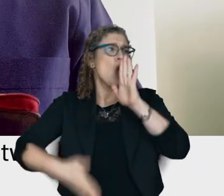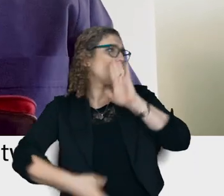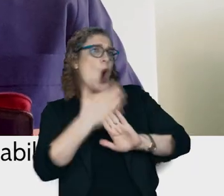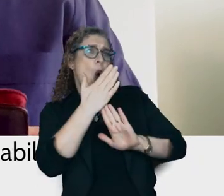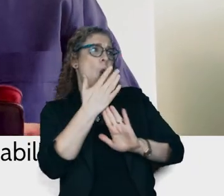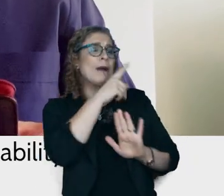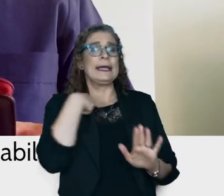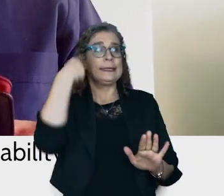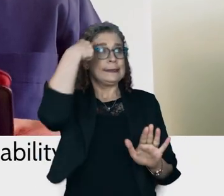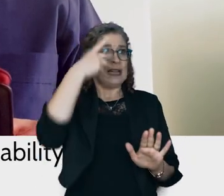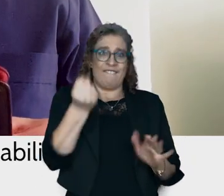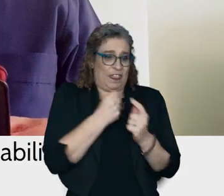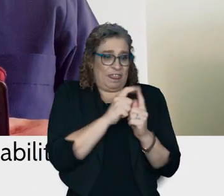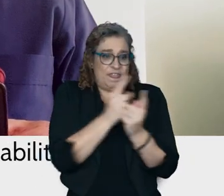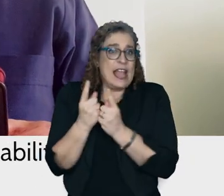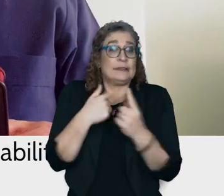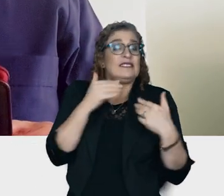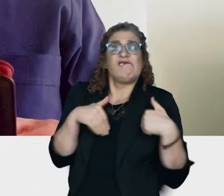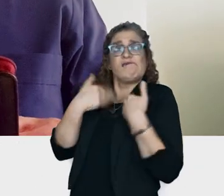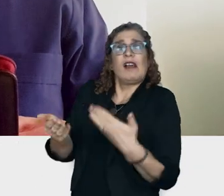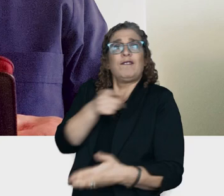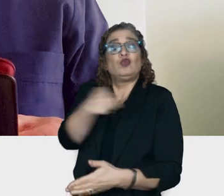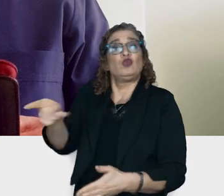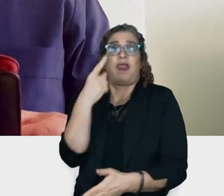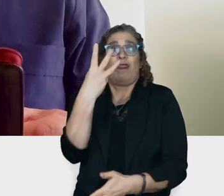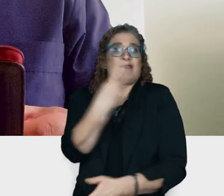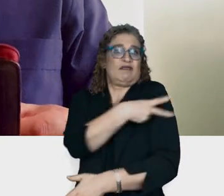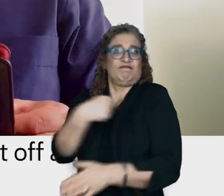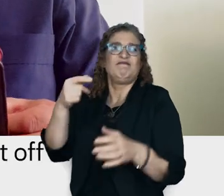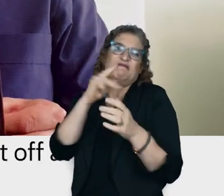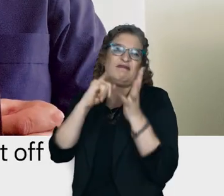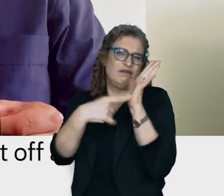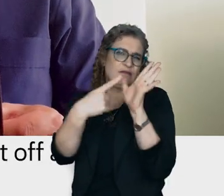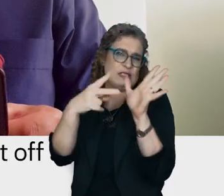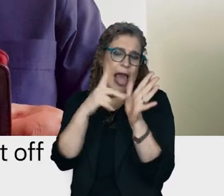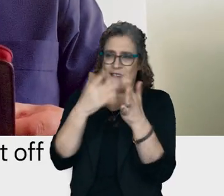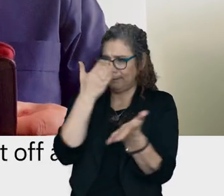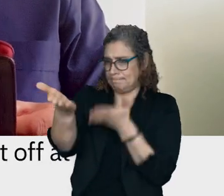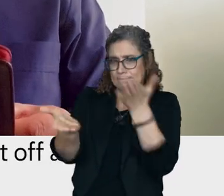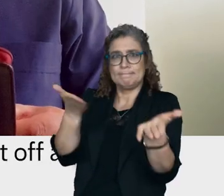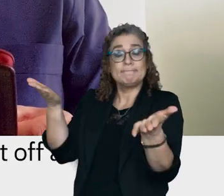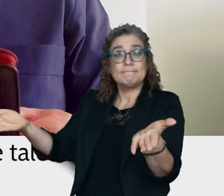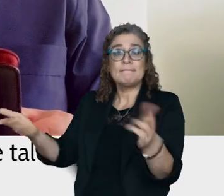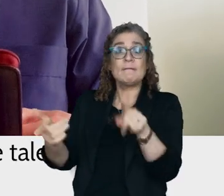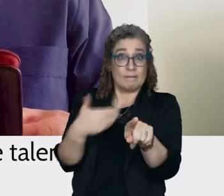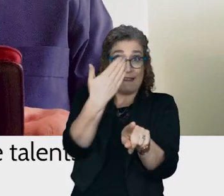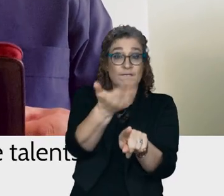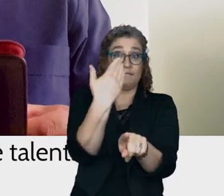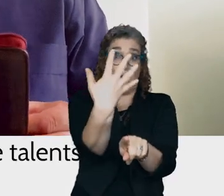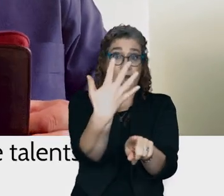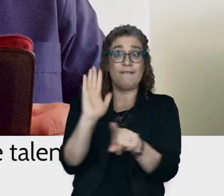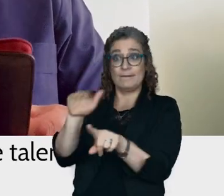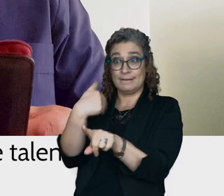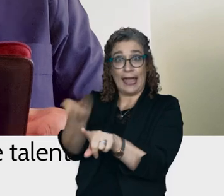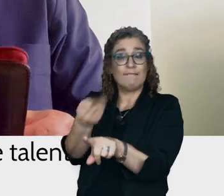وَزْنٍ كُلَّ وَاحِدٍ عَلَى قَدْرِ طَاقَتِهِ وَسَافَرَ لِلْوَقْتِ فمضى الذي أخذ الخمس وزنات وتاجر بها فربح